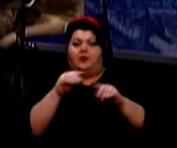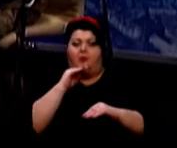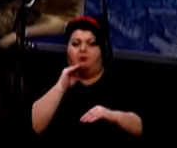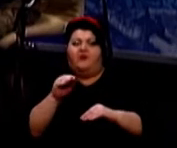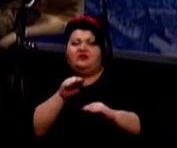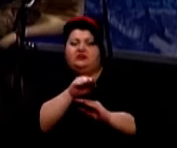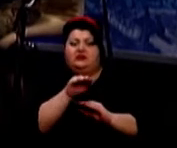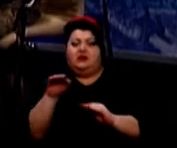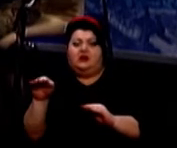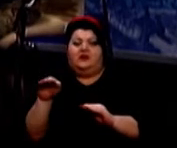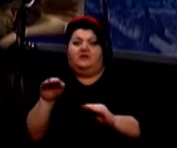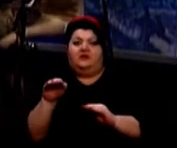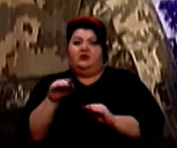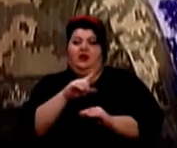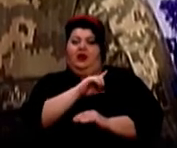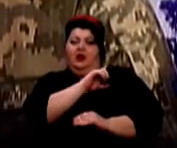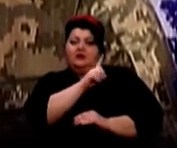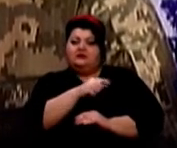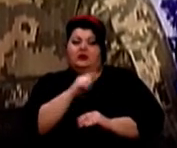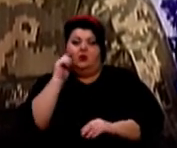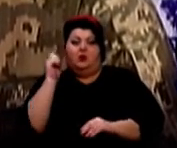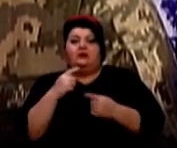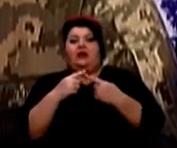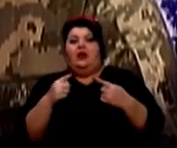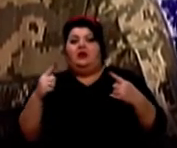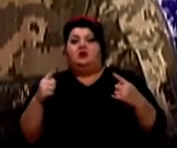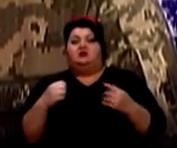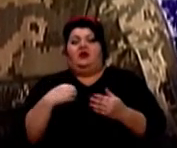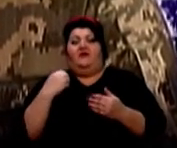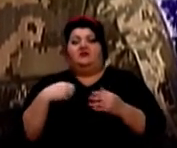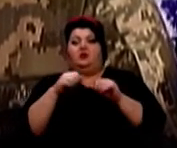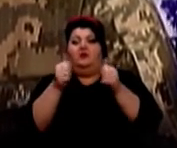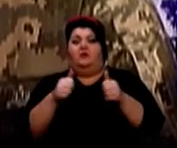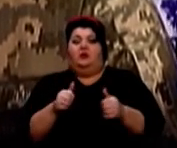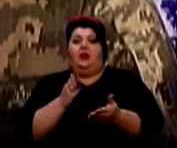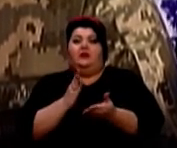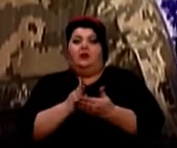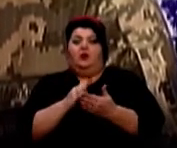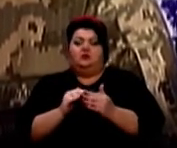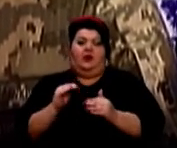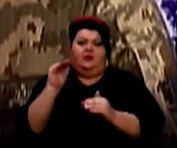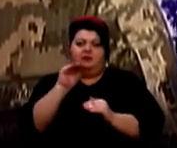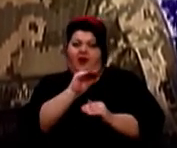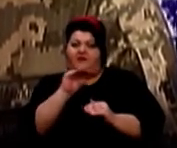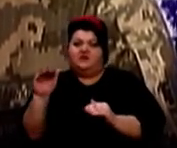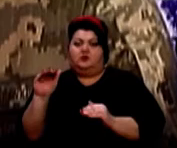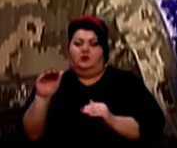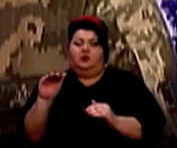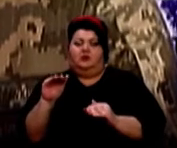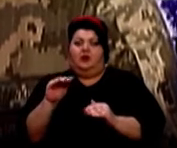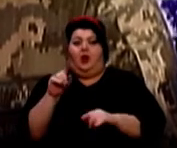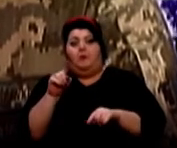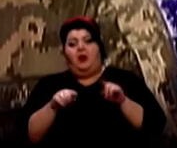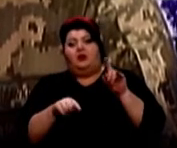саме військовослужбовців Збройних сил України та інших військових формувань знаходиться на досить високому рівні. Періодично і